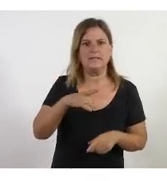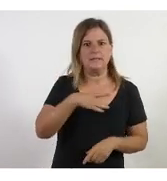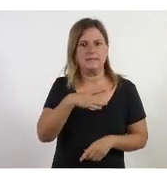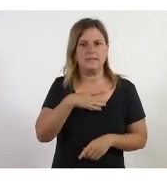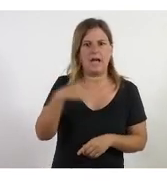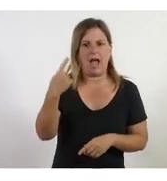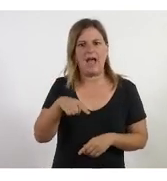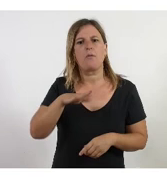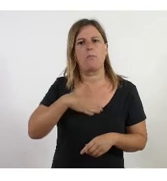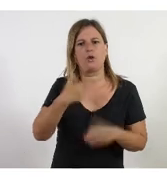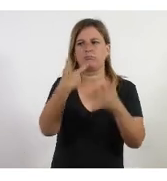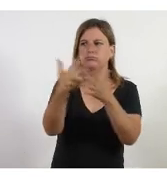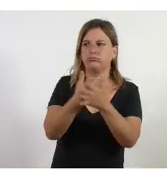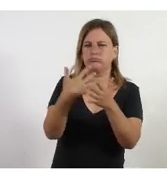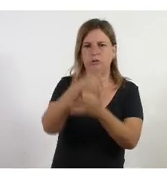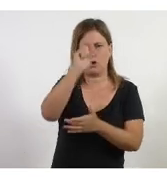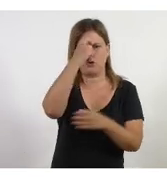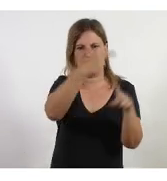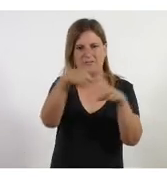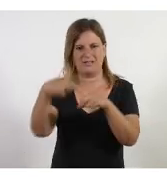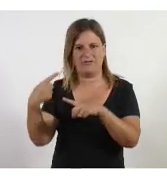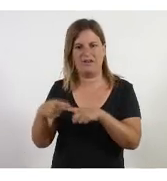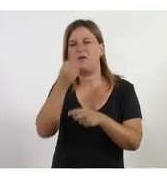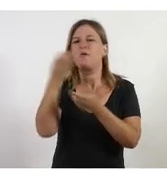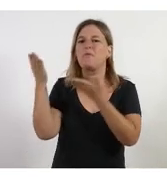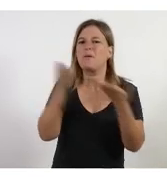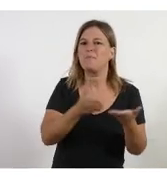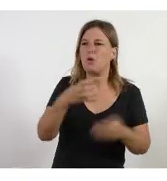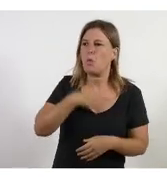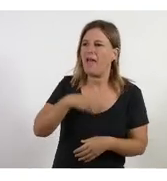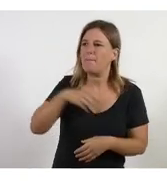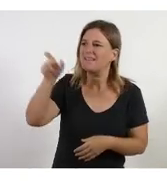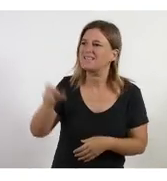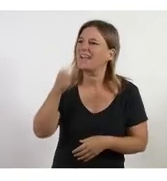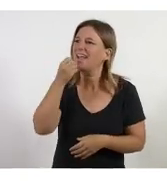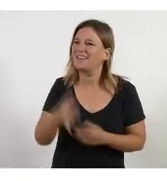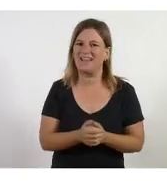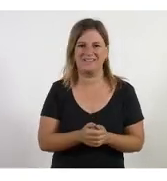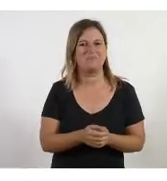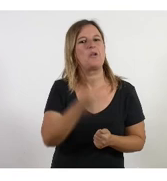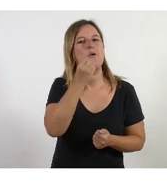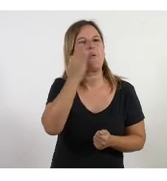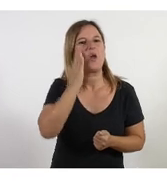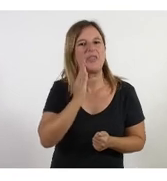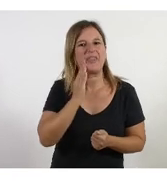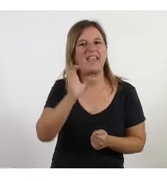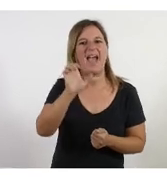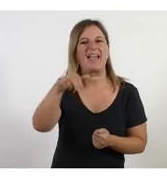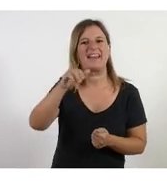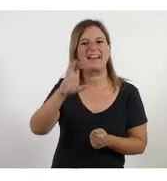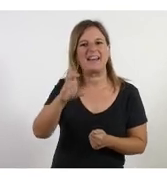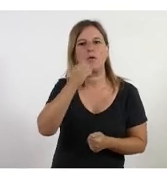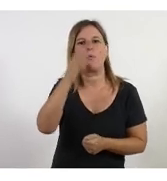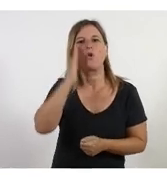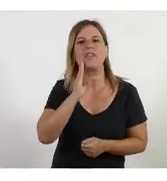altres conceptes. Mercè, molt benvinguda, bon dia, com estàs? Bon dia, Enric. Bon dia a tothom, a totes i a tots.